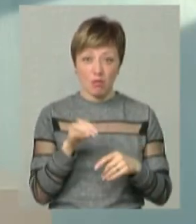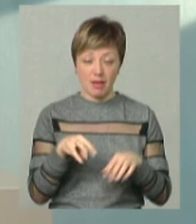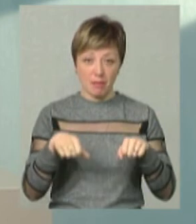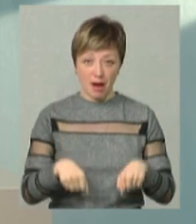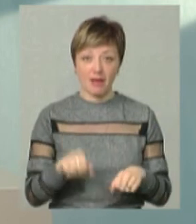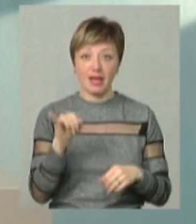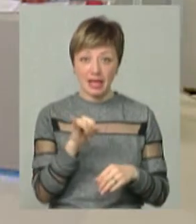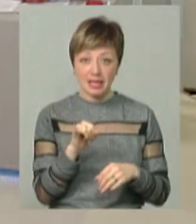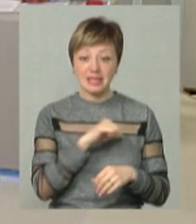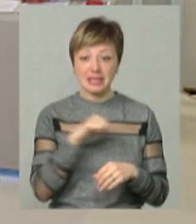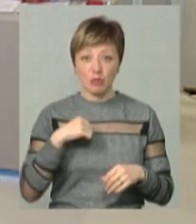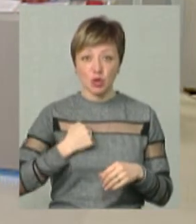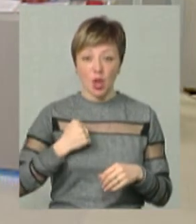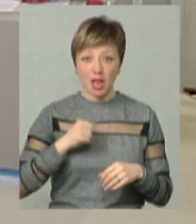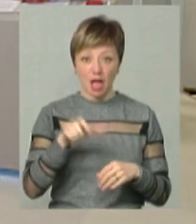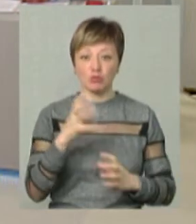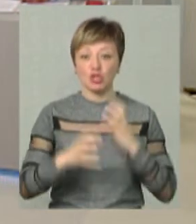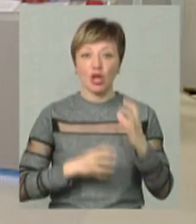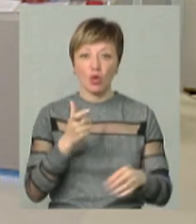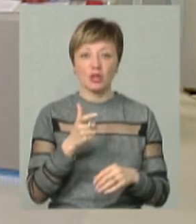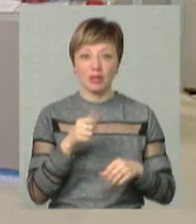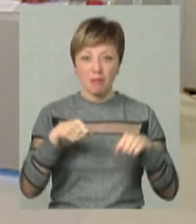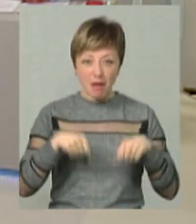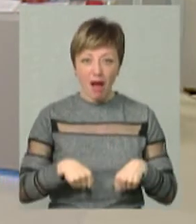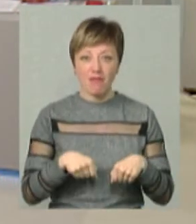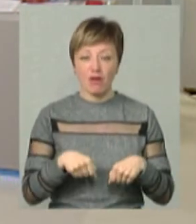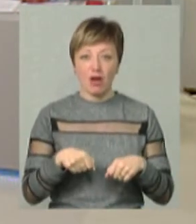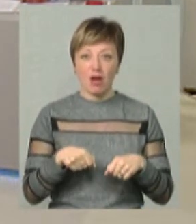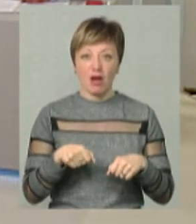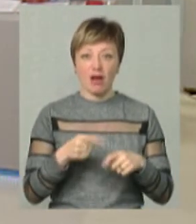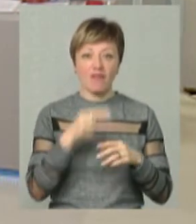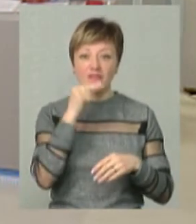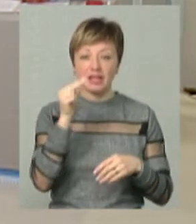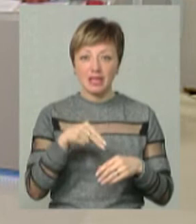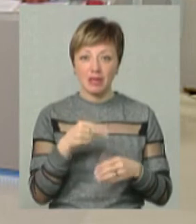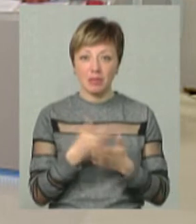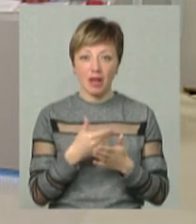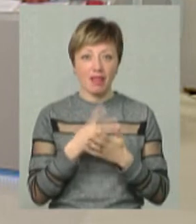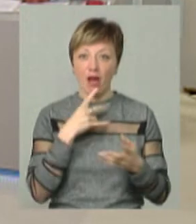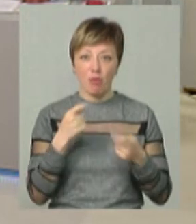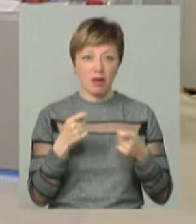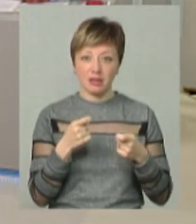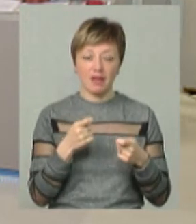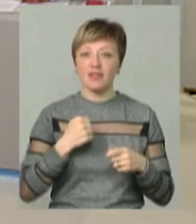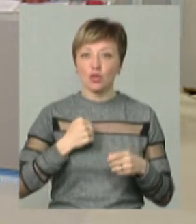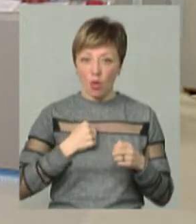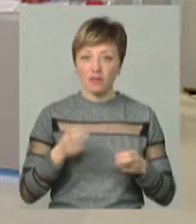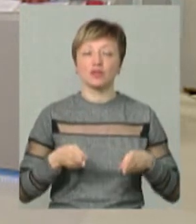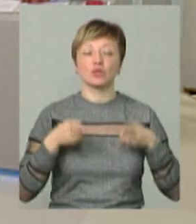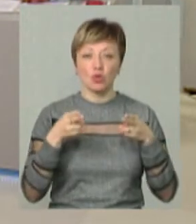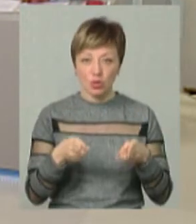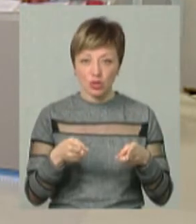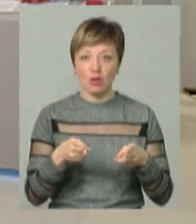І безпосередньо сам солдат. Міжнародне гуманітарне право виключає таку форму вини, як необережність. Тобто військовий злочин вчинений